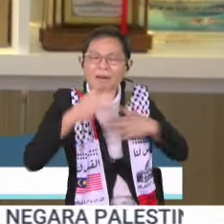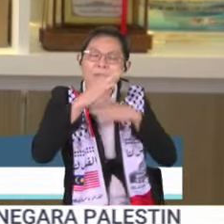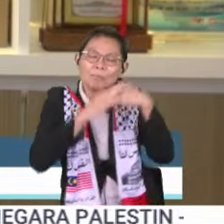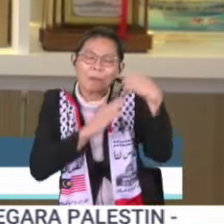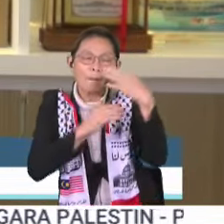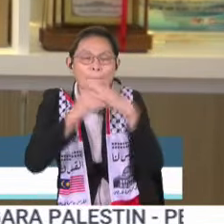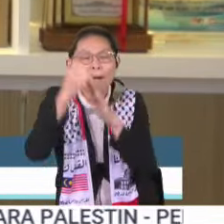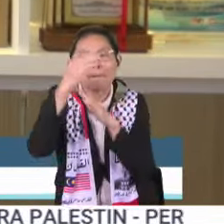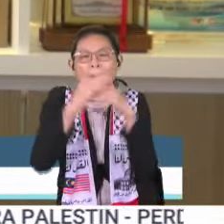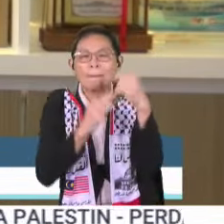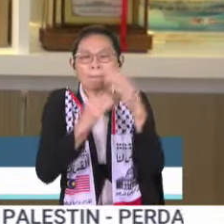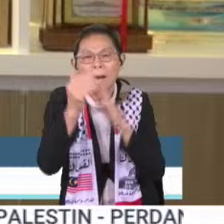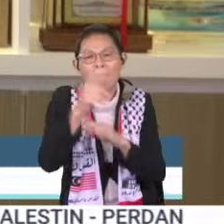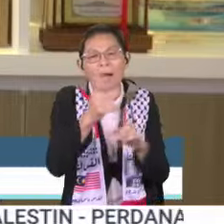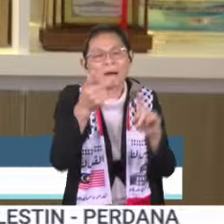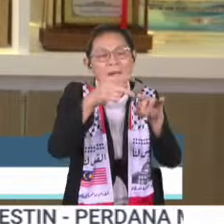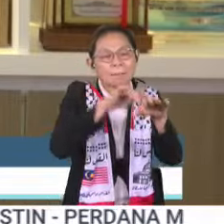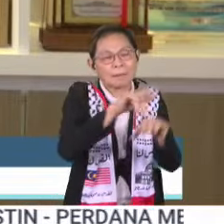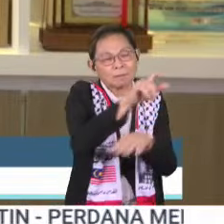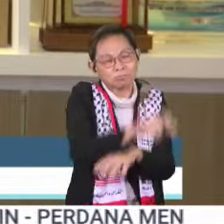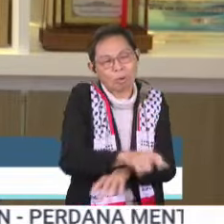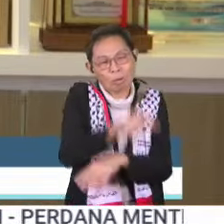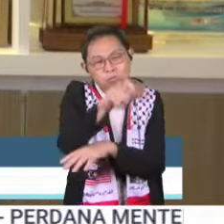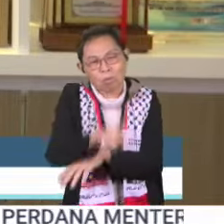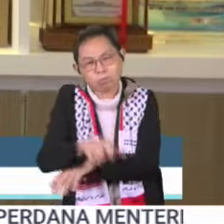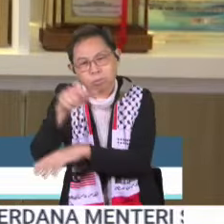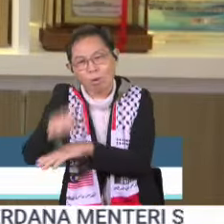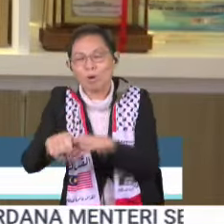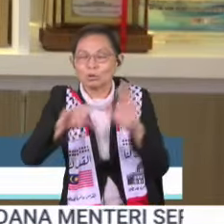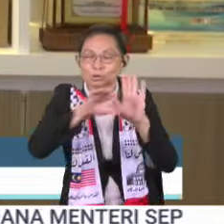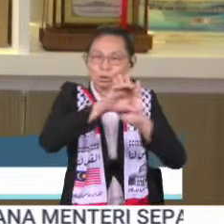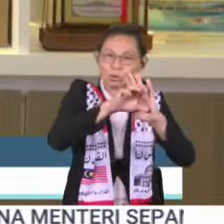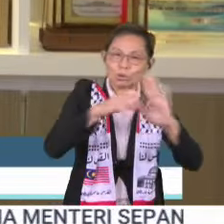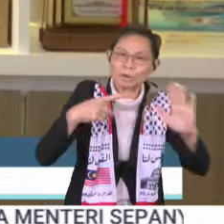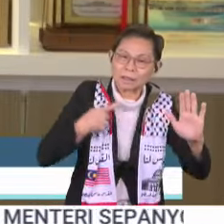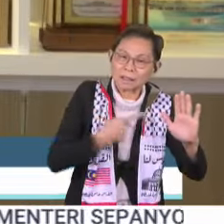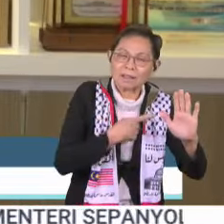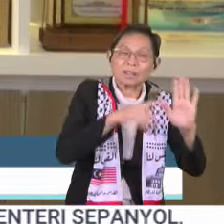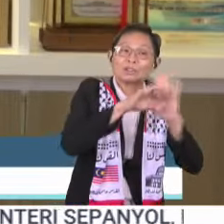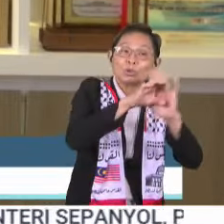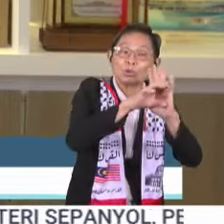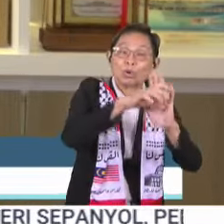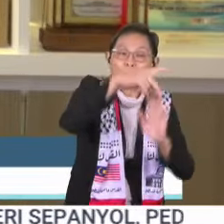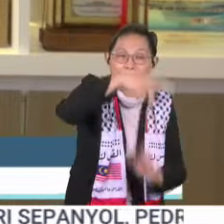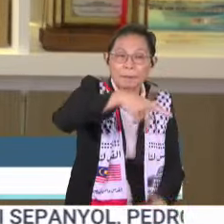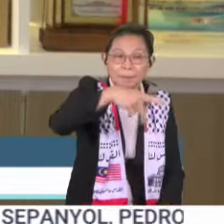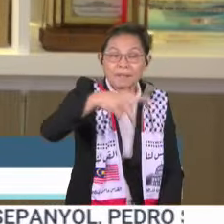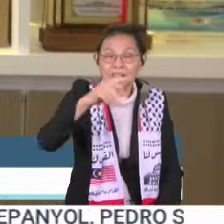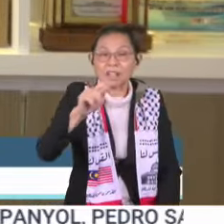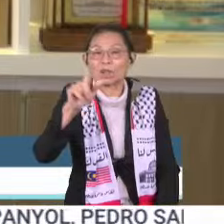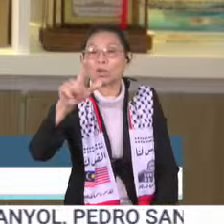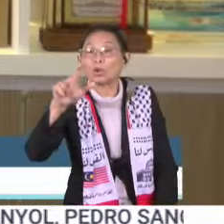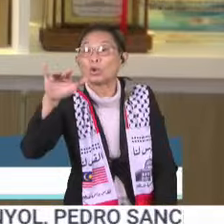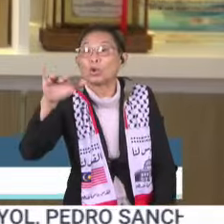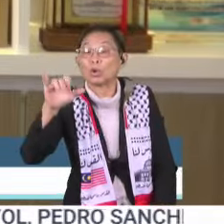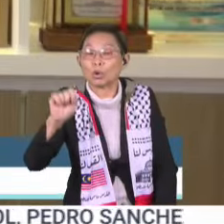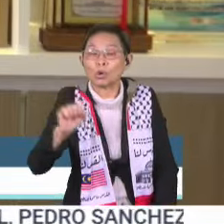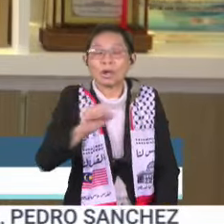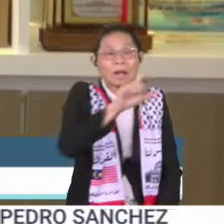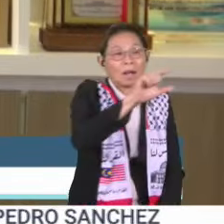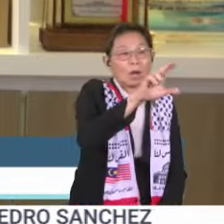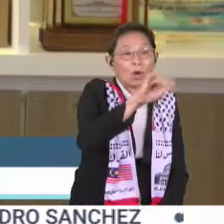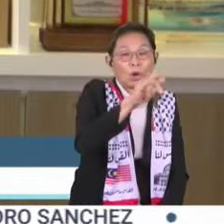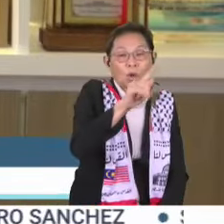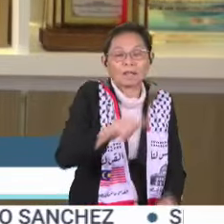keselesaan lebih kepada mangsa. Contohnya kita ada contoh PPT Luit itulah, kita ada ruang